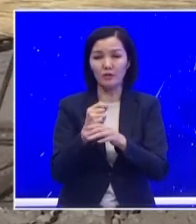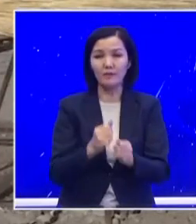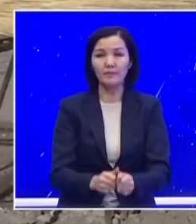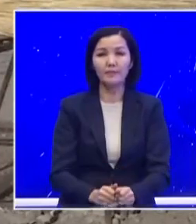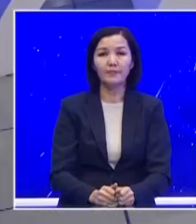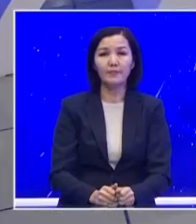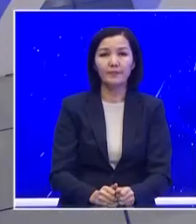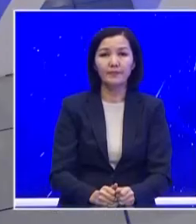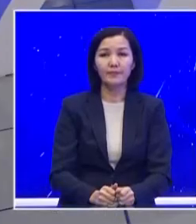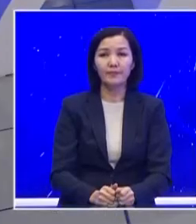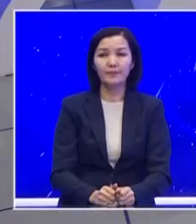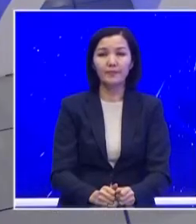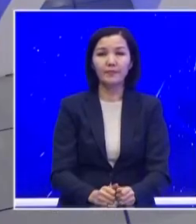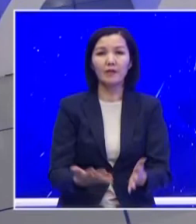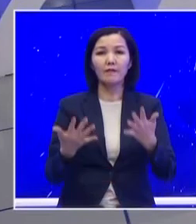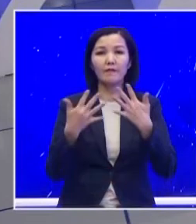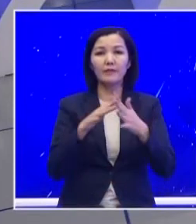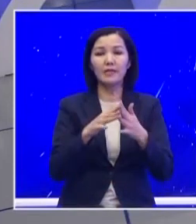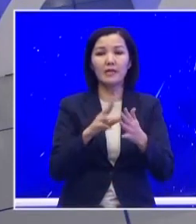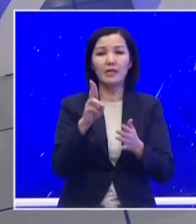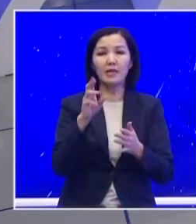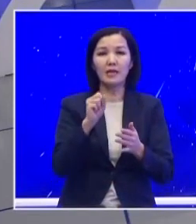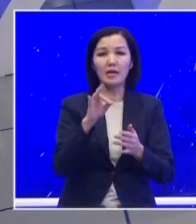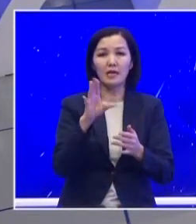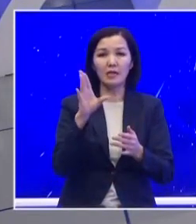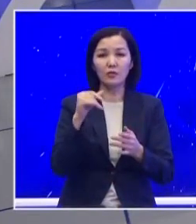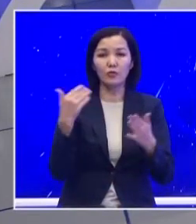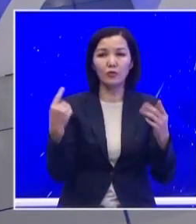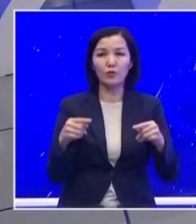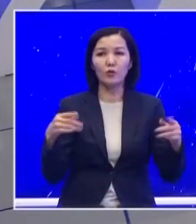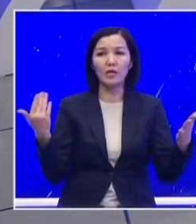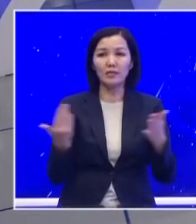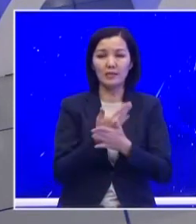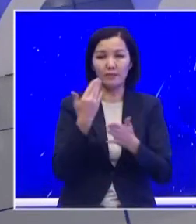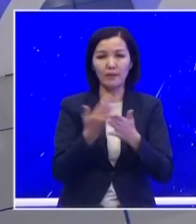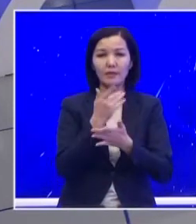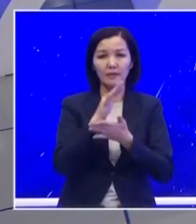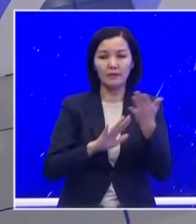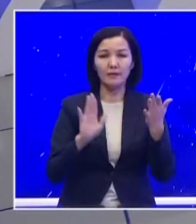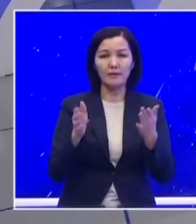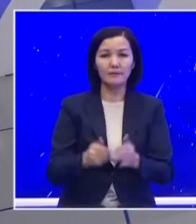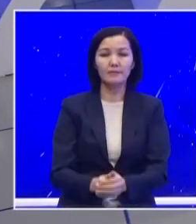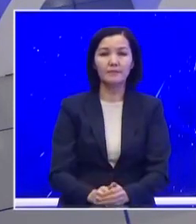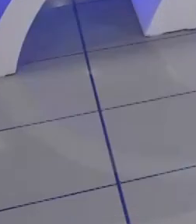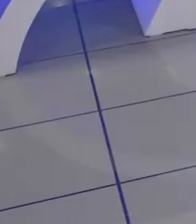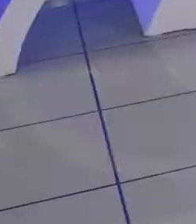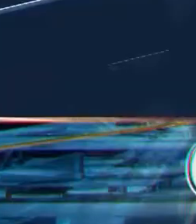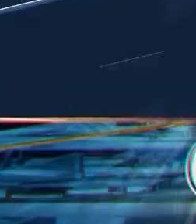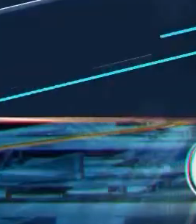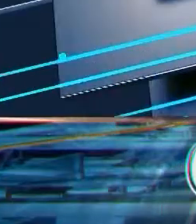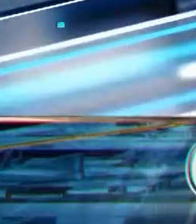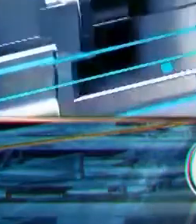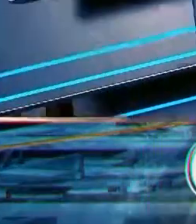изделия. В продолжение выпуска другие не менее интересные события. Оставайтесь с нами.